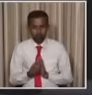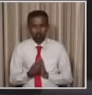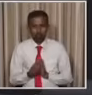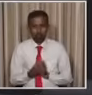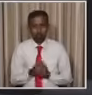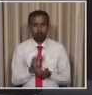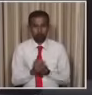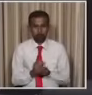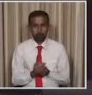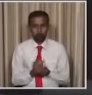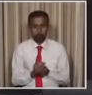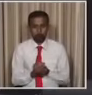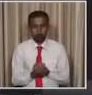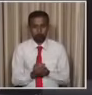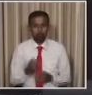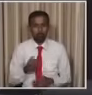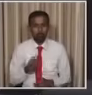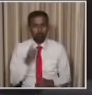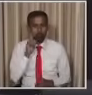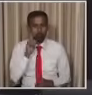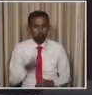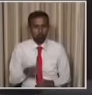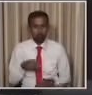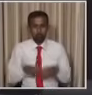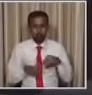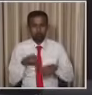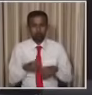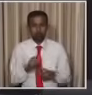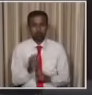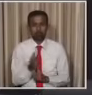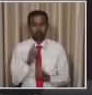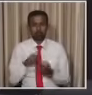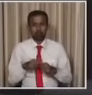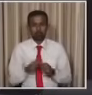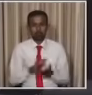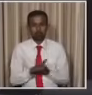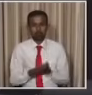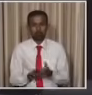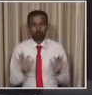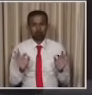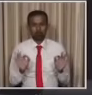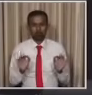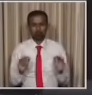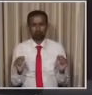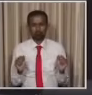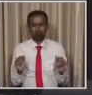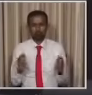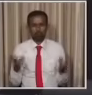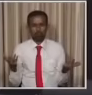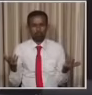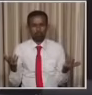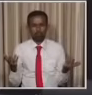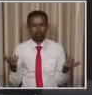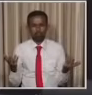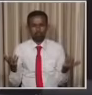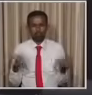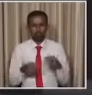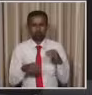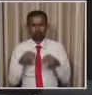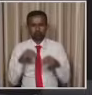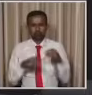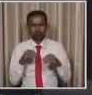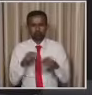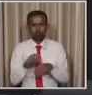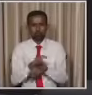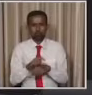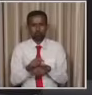තිබෙනවා. එනිසා අපි බලාපොරොත්තු වෙනවා අපි මැතිවරණයට ජනාධිපතිවරණයට සූදානම් කලබල වෙන්න ඕනේ නැහැ. ඒ මැතිවරණ